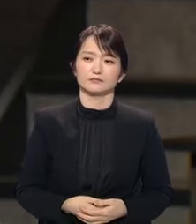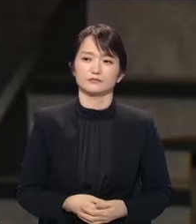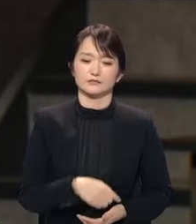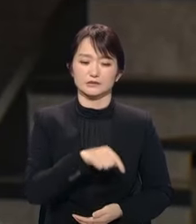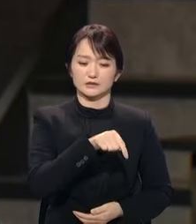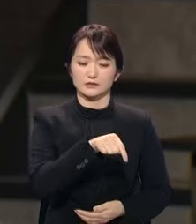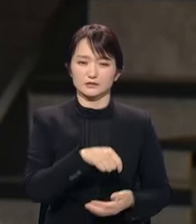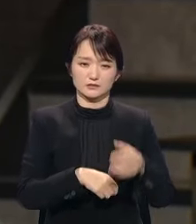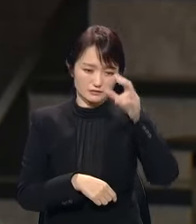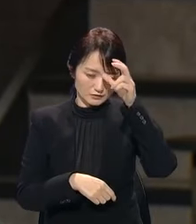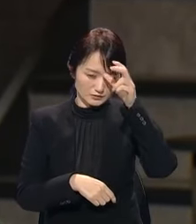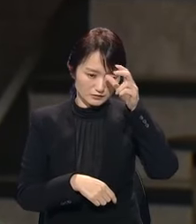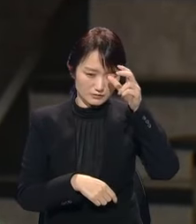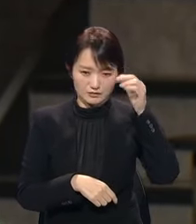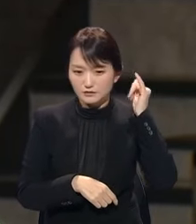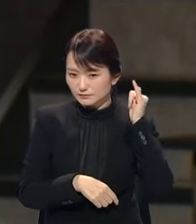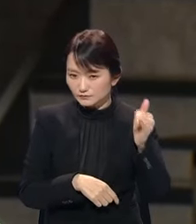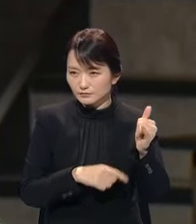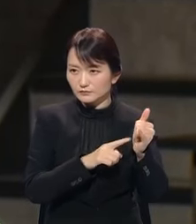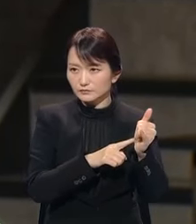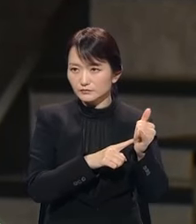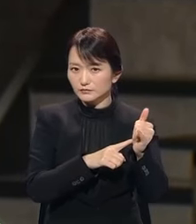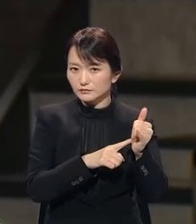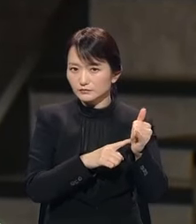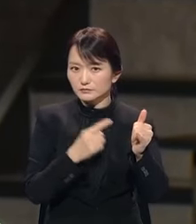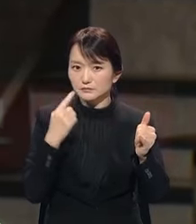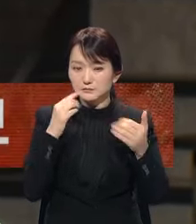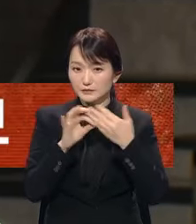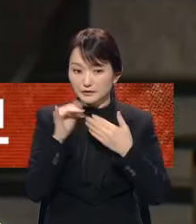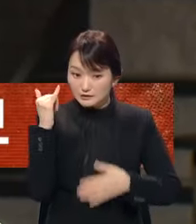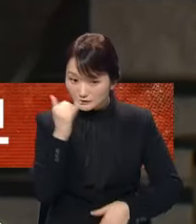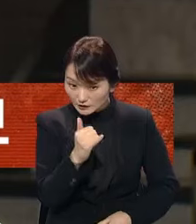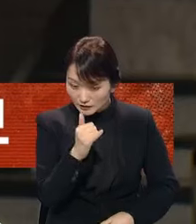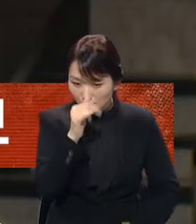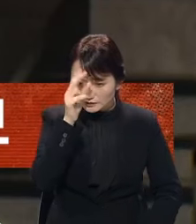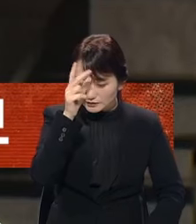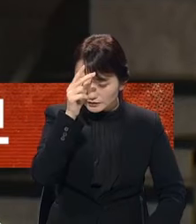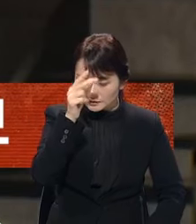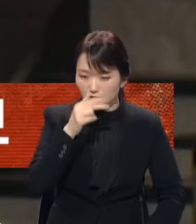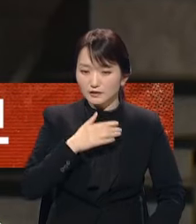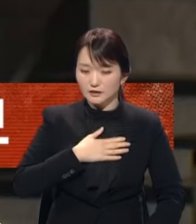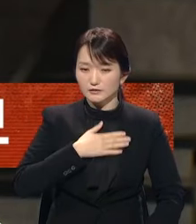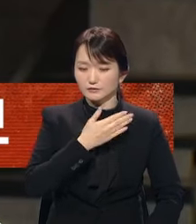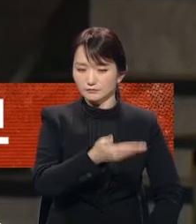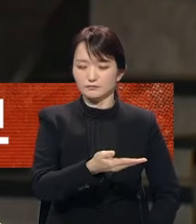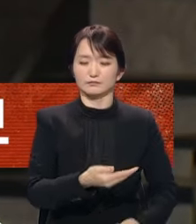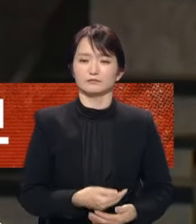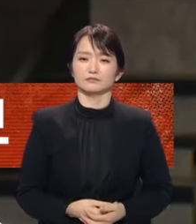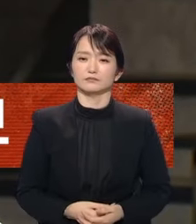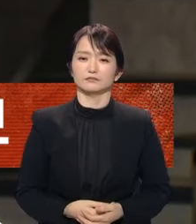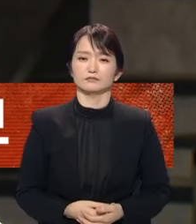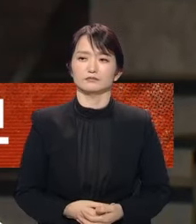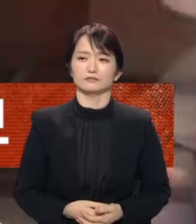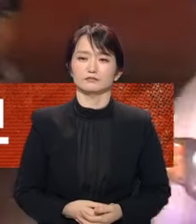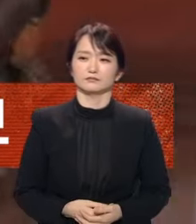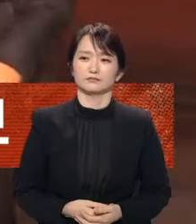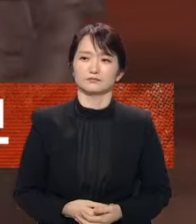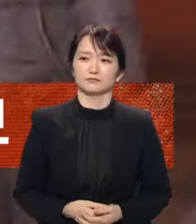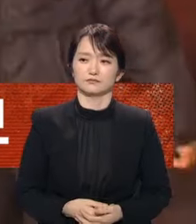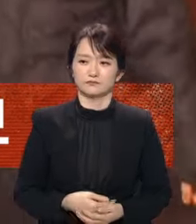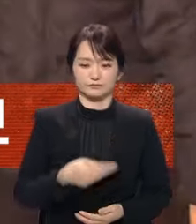거기에는 경찰이 이제 연락을 해가지고 만약에 전화가 오게 되면 경찰에다가 좀 이렇게 연락을 해달라라고 해서 이 그